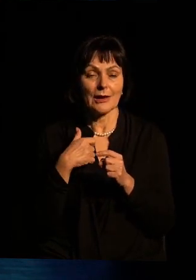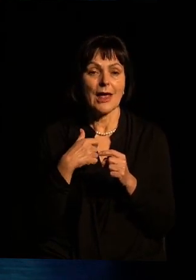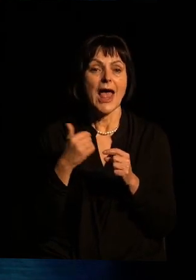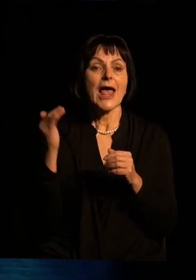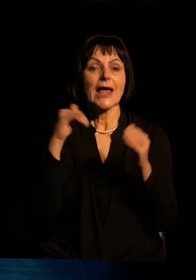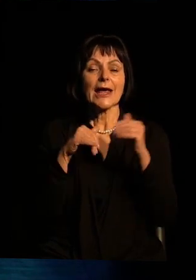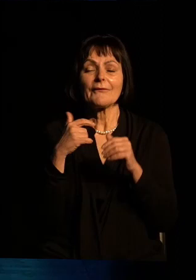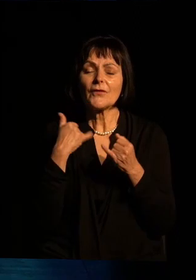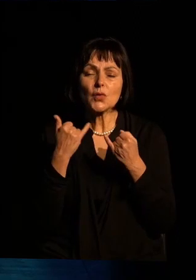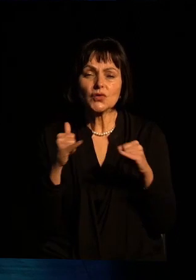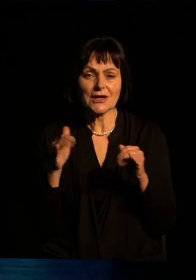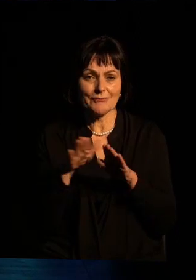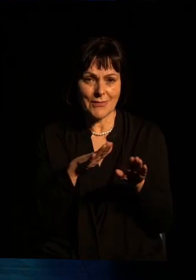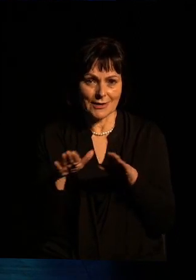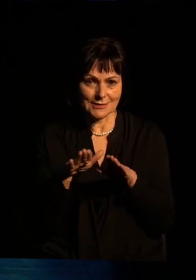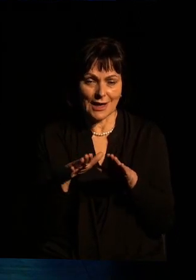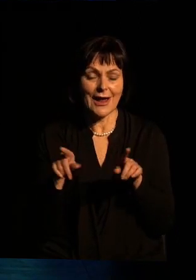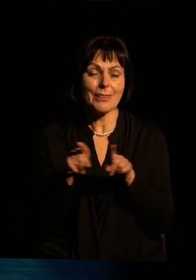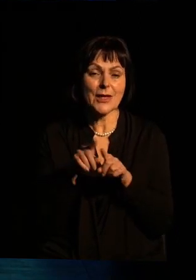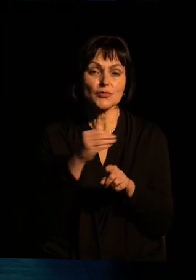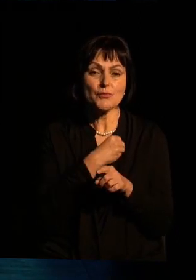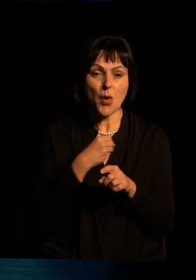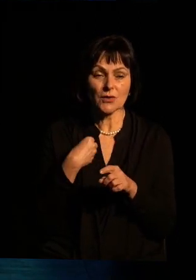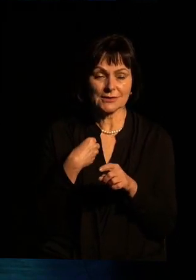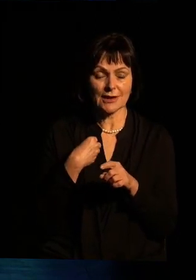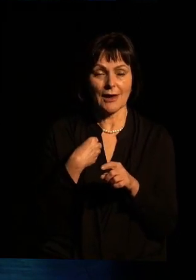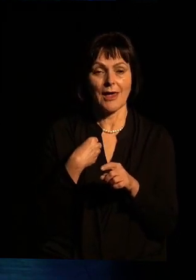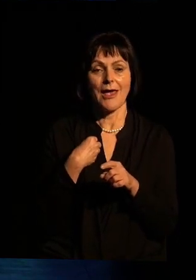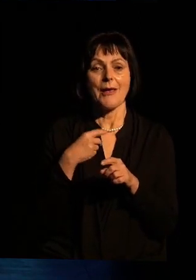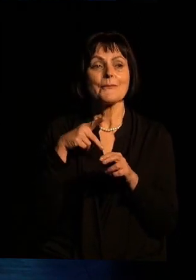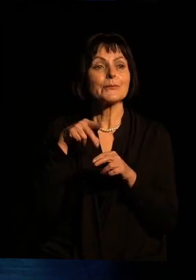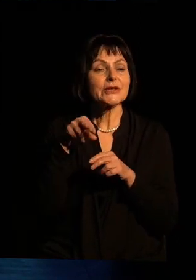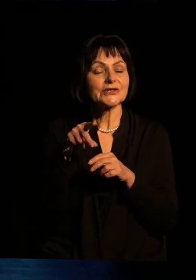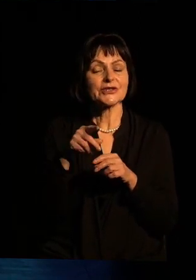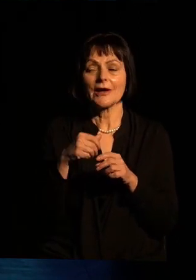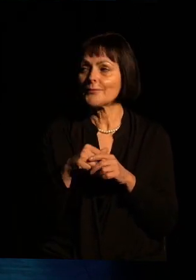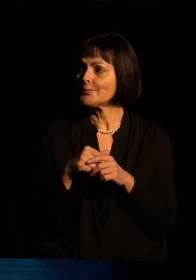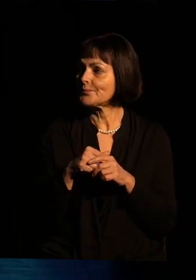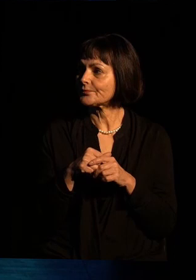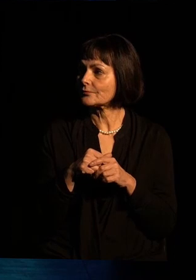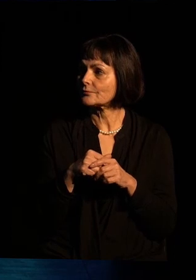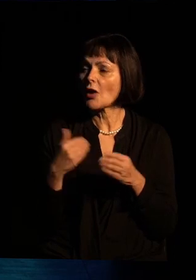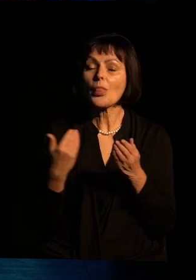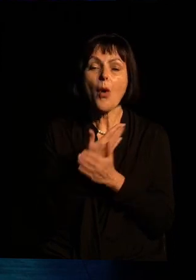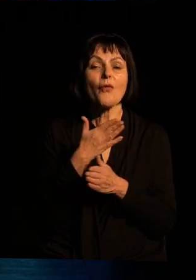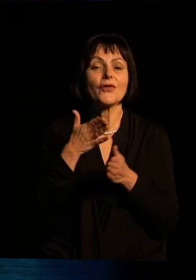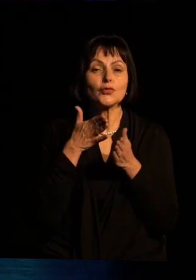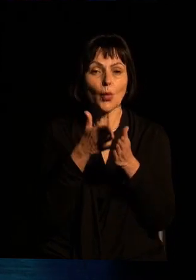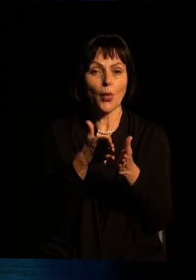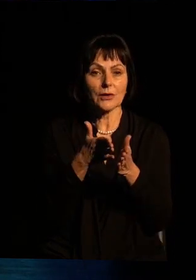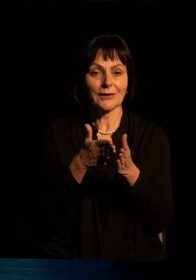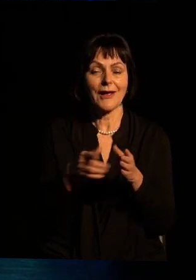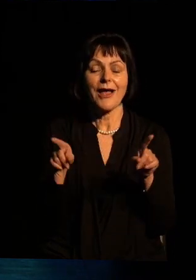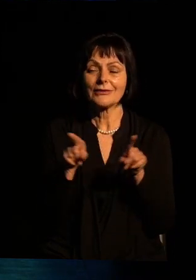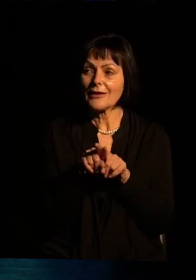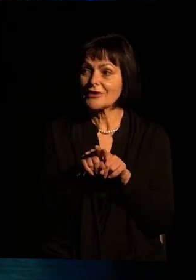w Pamirze, w Kaukazie, także polskie, pierwsze polskie przejścia i nowe drogi.